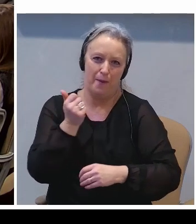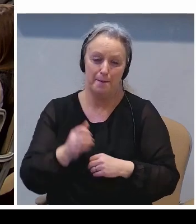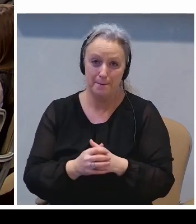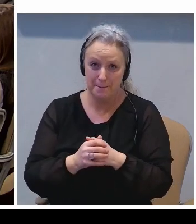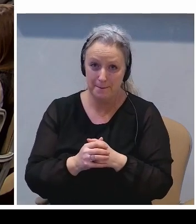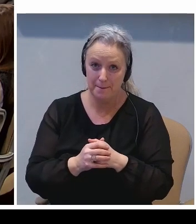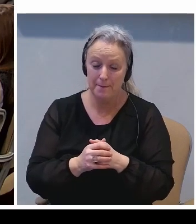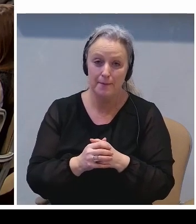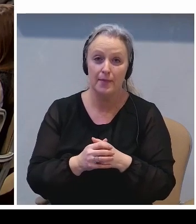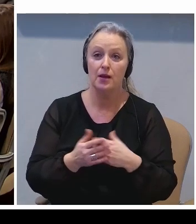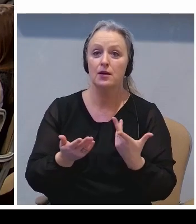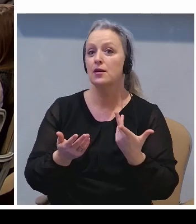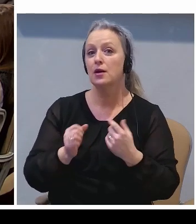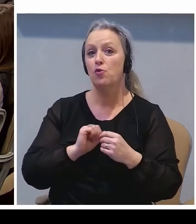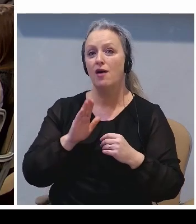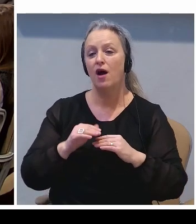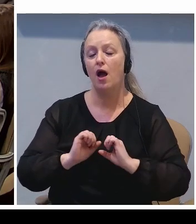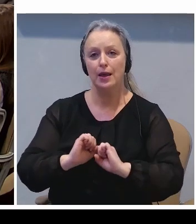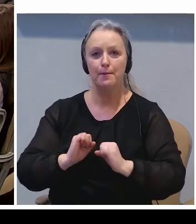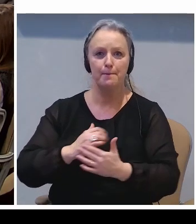Immuunsupressiooni ei tule teostada.